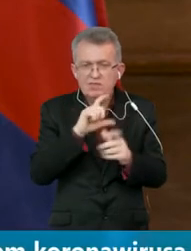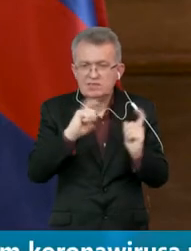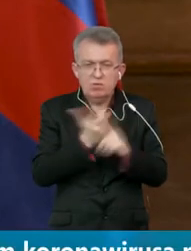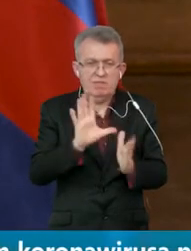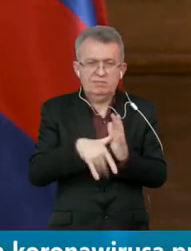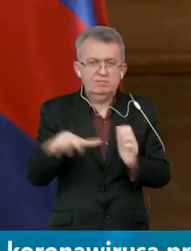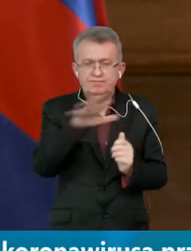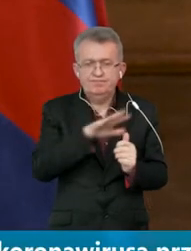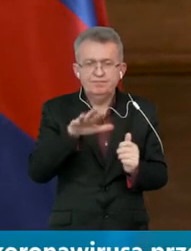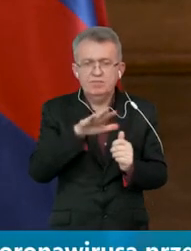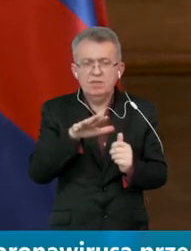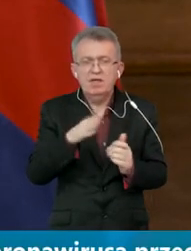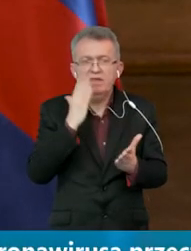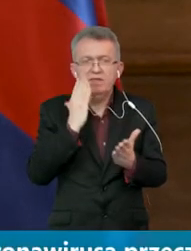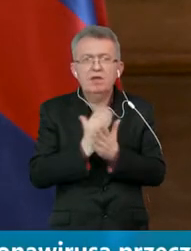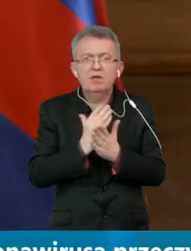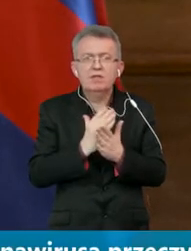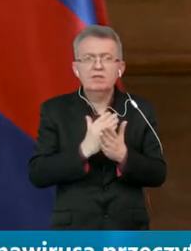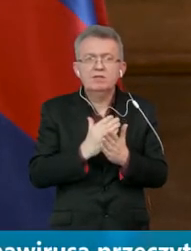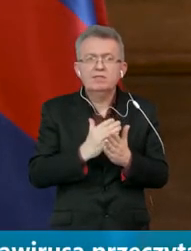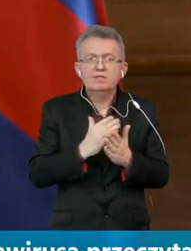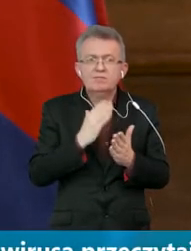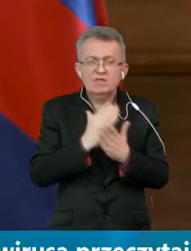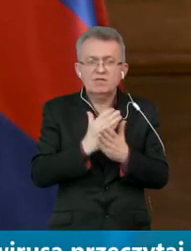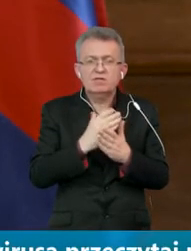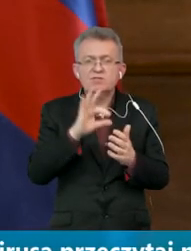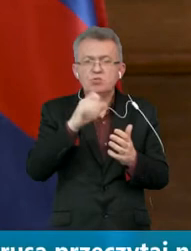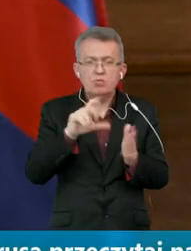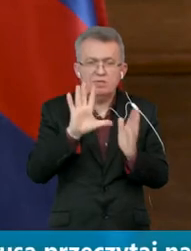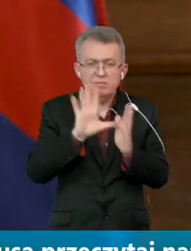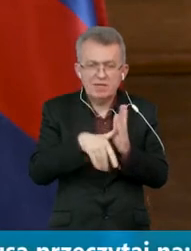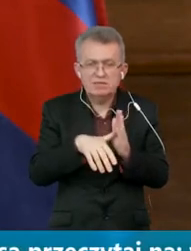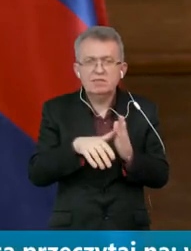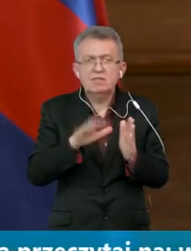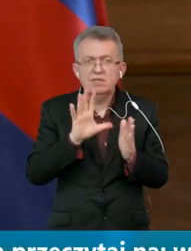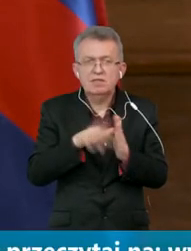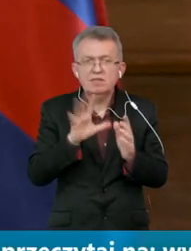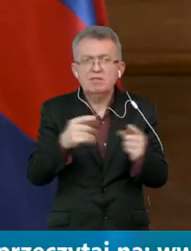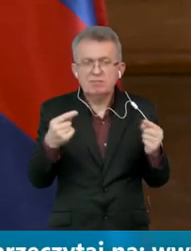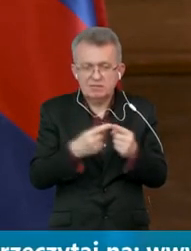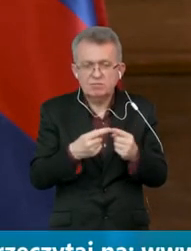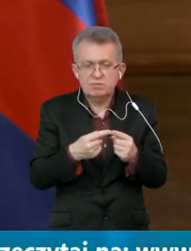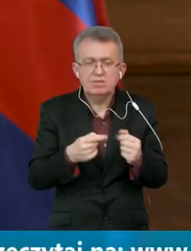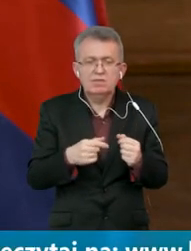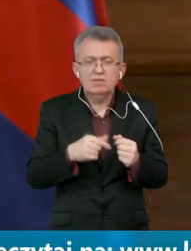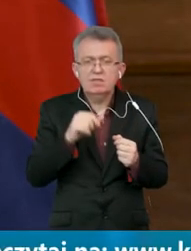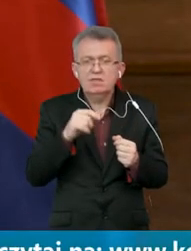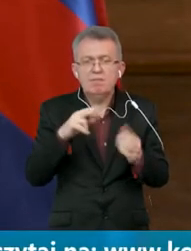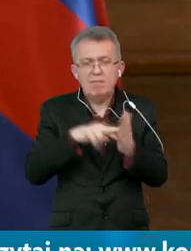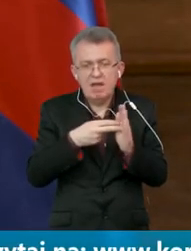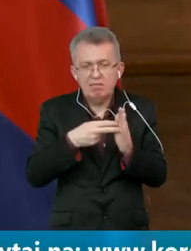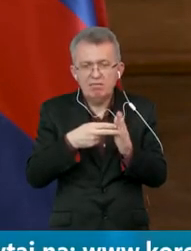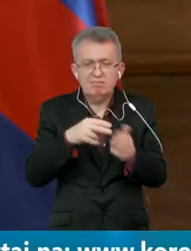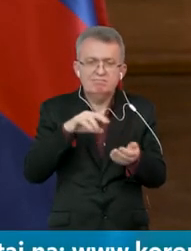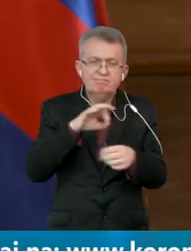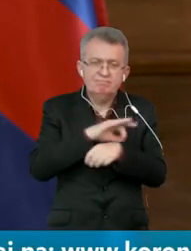miasta, bo tylko uchwalanie studium dla całego miasta ma oczywiście swój sens. Natomiast to plany zagospodarowania